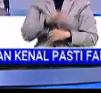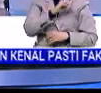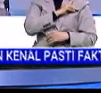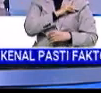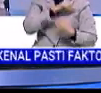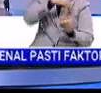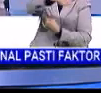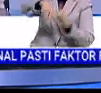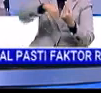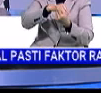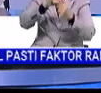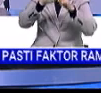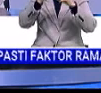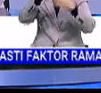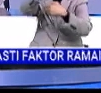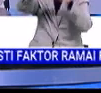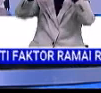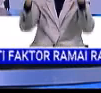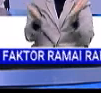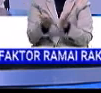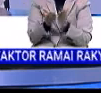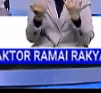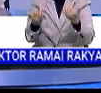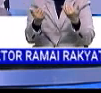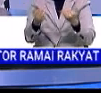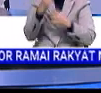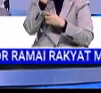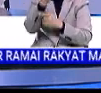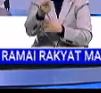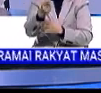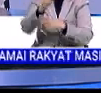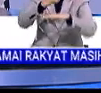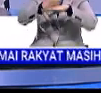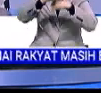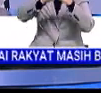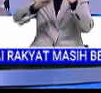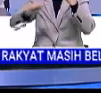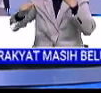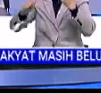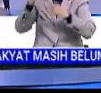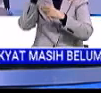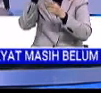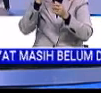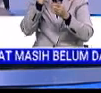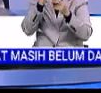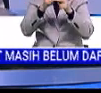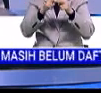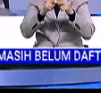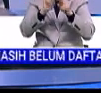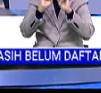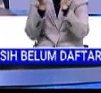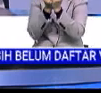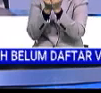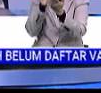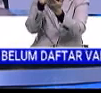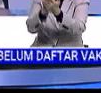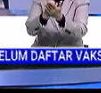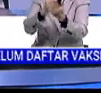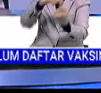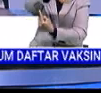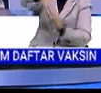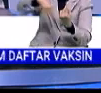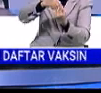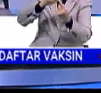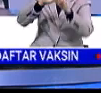dan Air, Dato' Sri Tuan Ibrahim Tuan Man berkata, jawatan kuasa tersebut yang dikenali sebagai Unit Jenayah Alam Sekitar